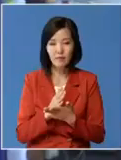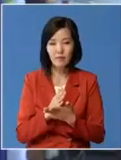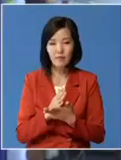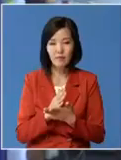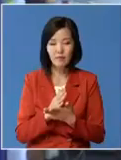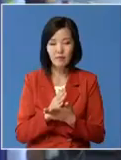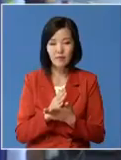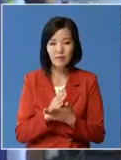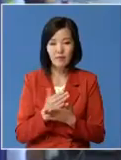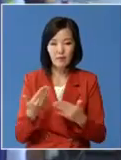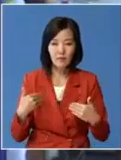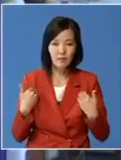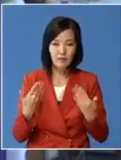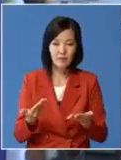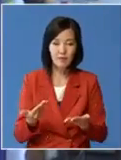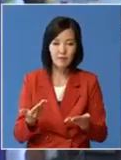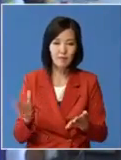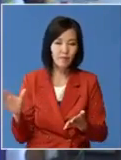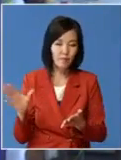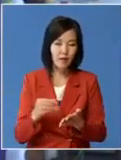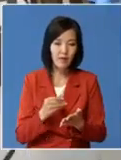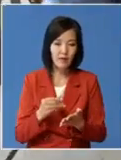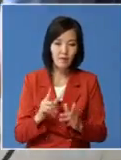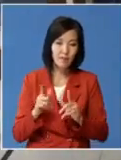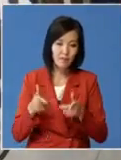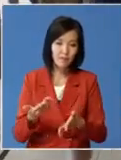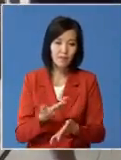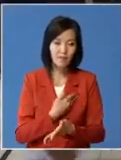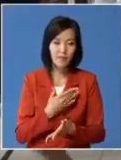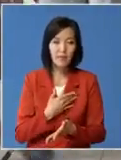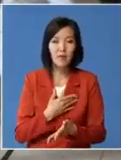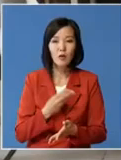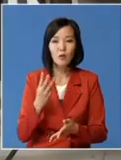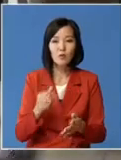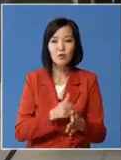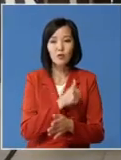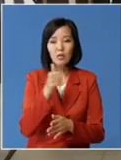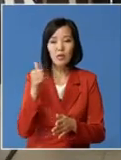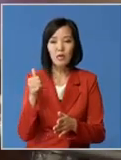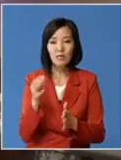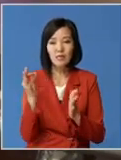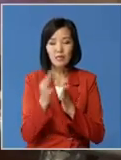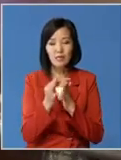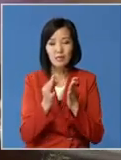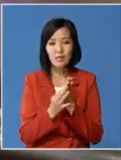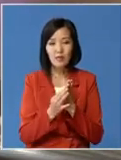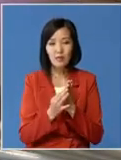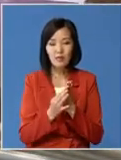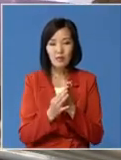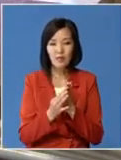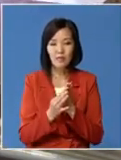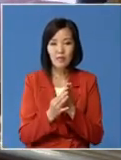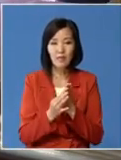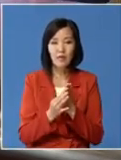мен балалар сүрінбей өтіп кетсін. 3 сағаттық сынақ аяқталған шақта тестілеуден өткен түлектердің алды шыға